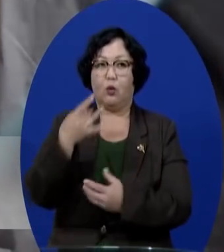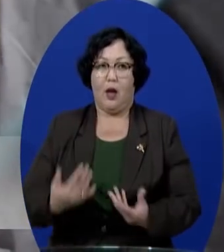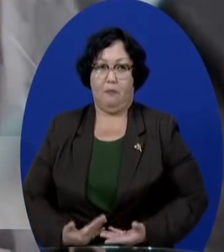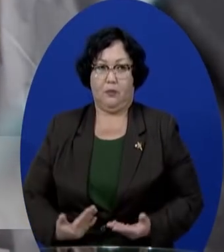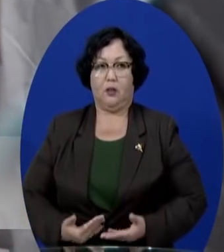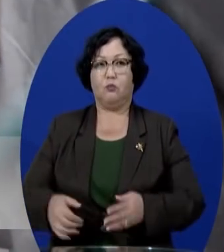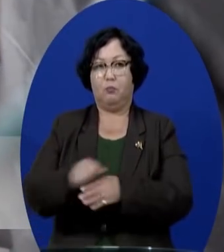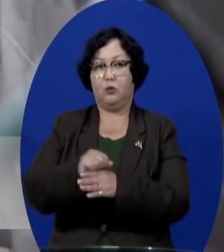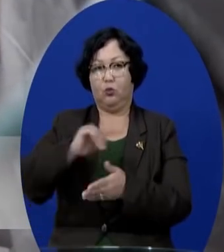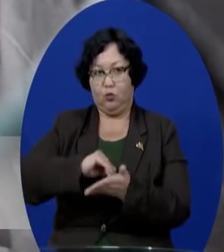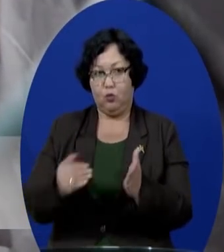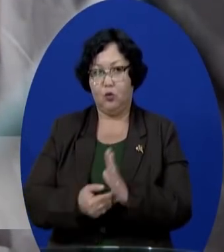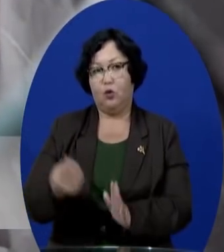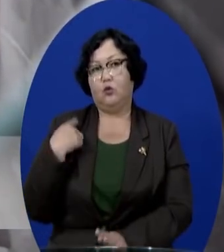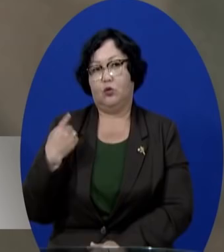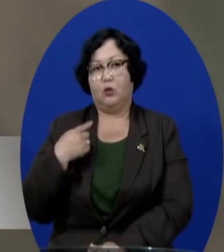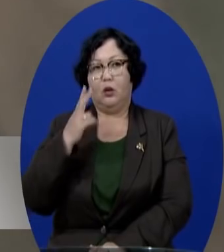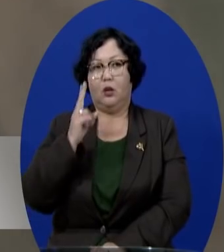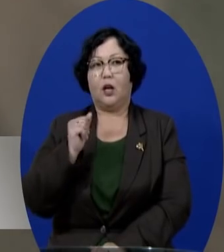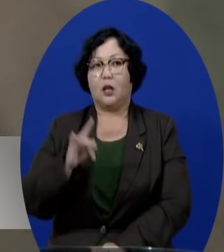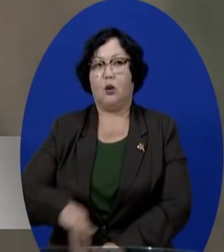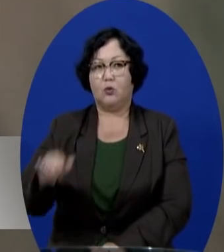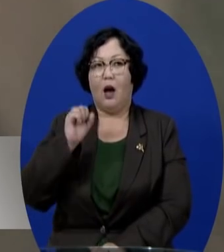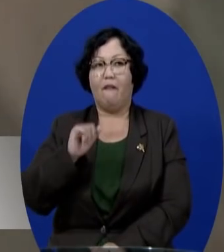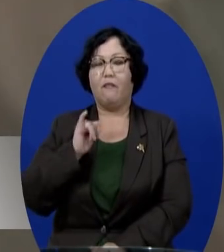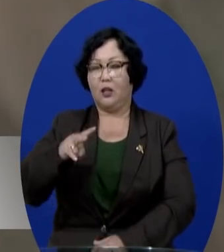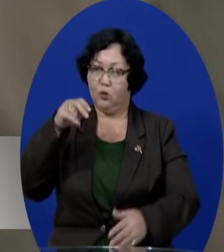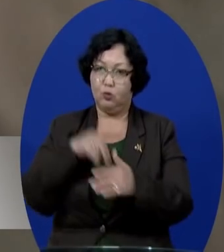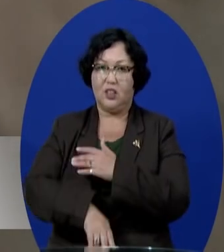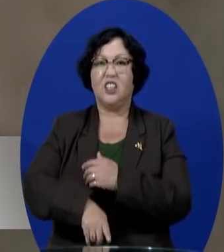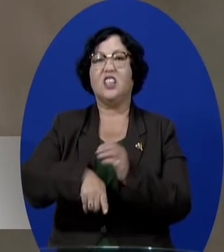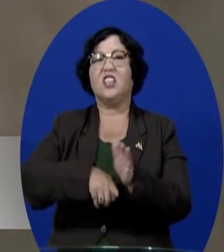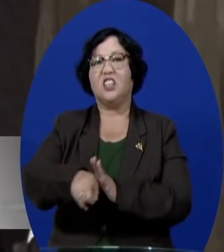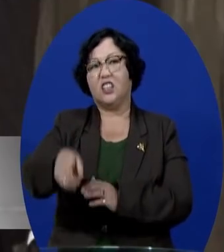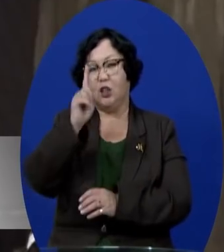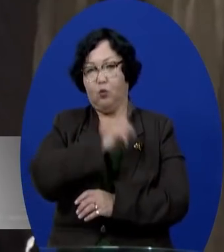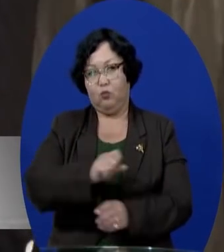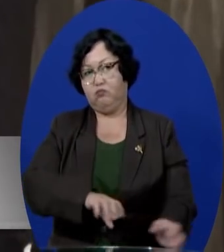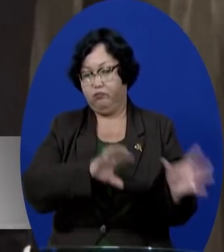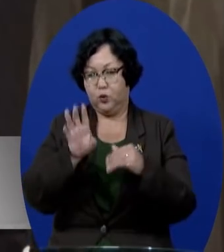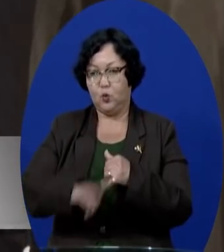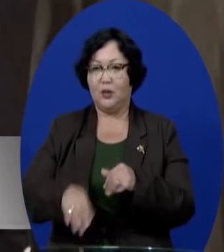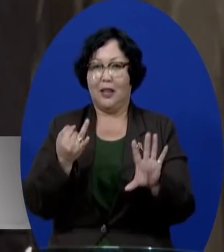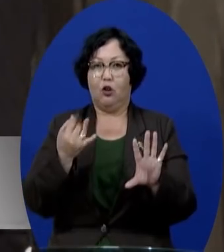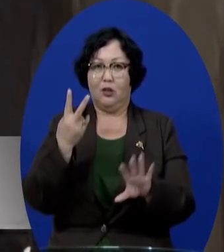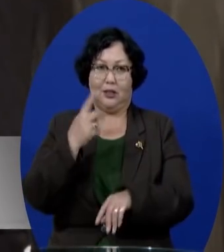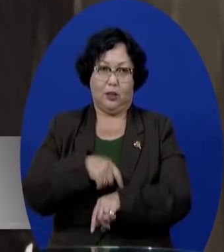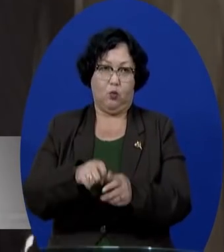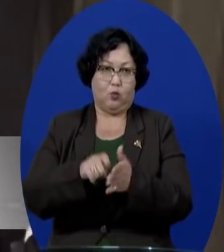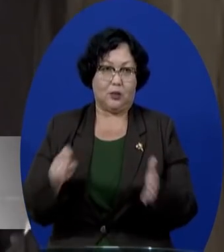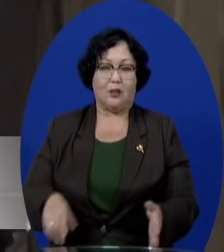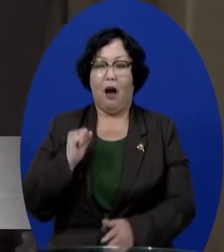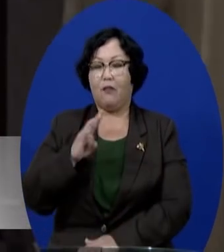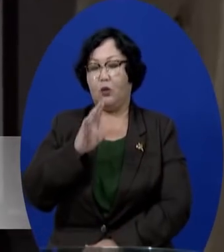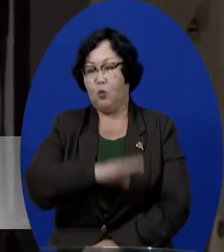байрлуулахар төлөвлөж байгаа юм байна. Мөн өчигдөр Катар улс Афганы дүрвөгчдийн эхний хэсгийг хүлээн авчээ. Сүүлийн 72 цагт гэхэд Афганы хүүхэд